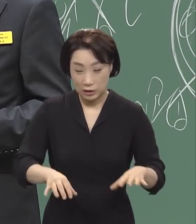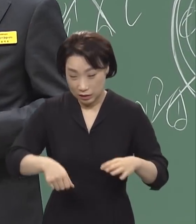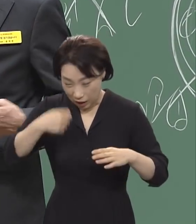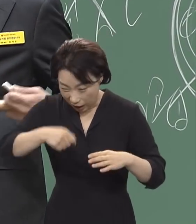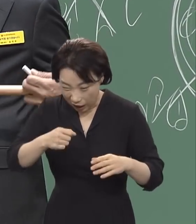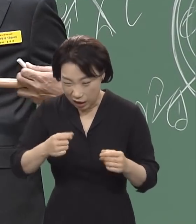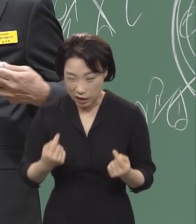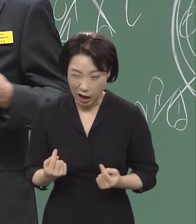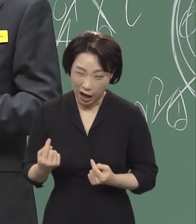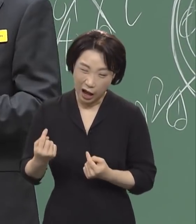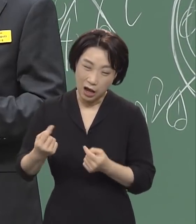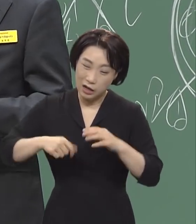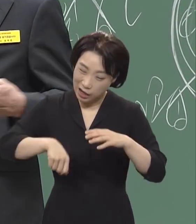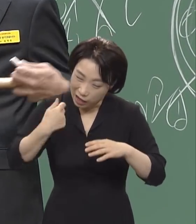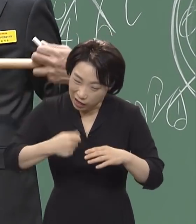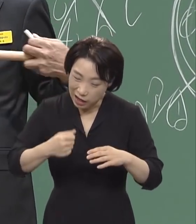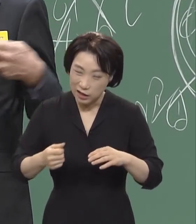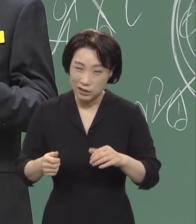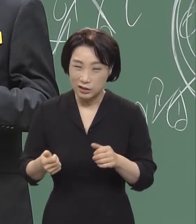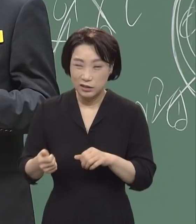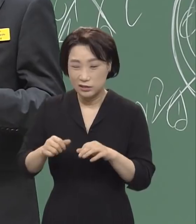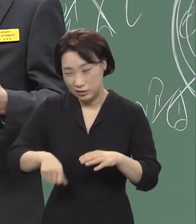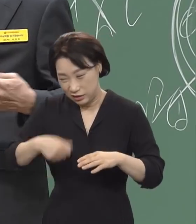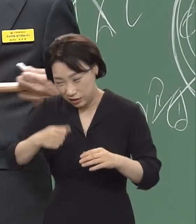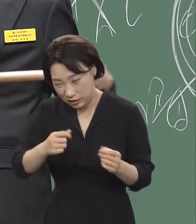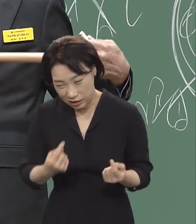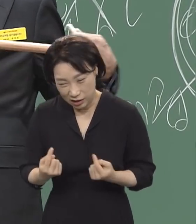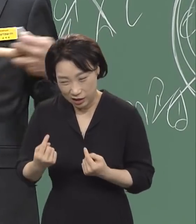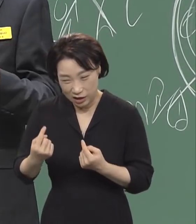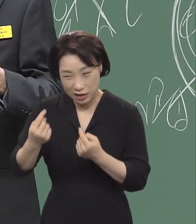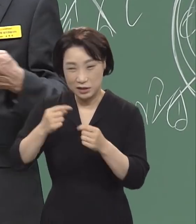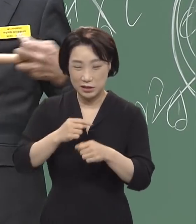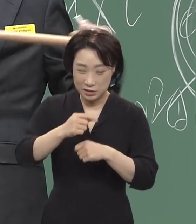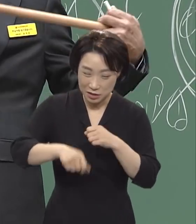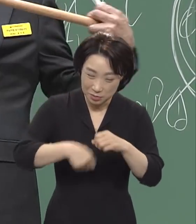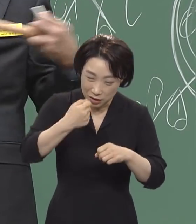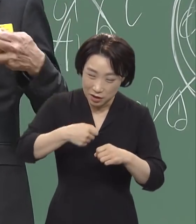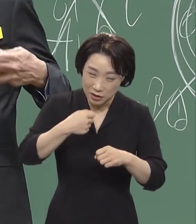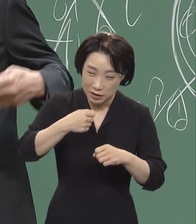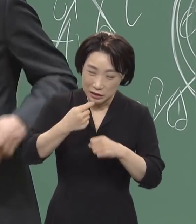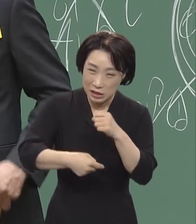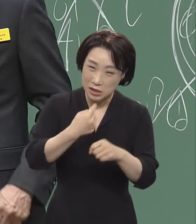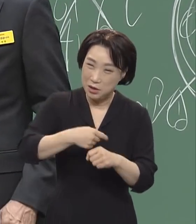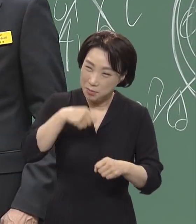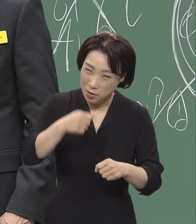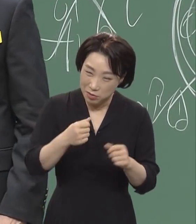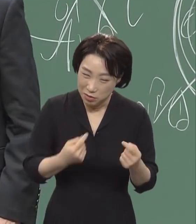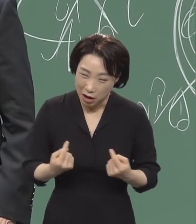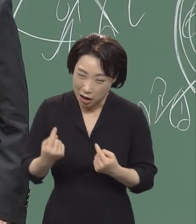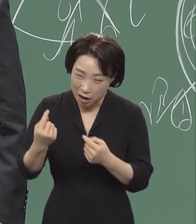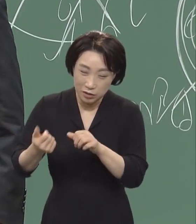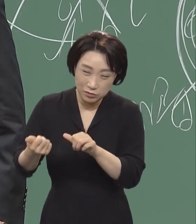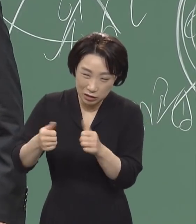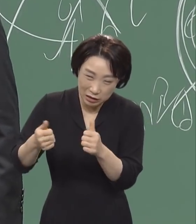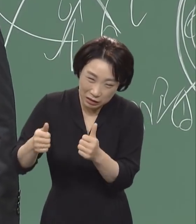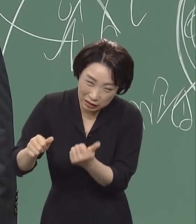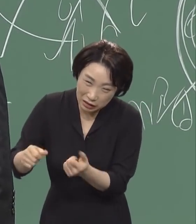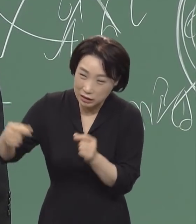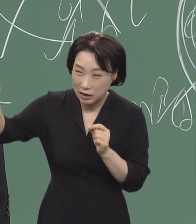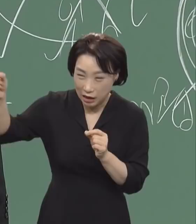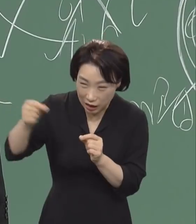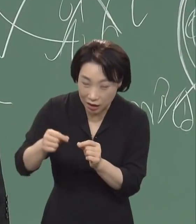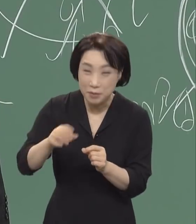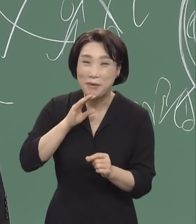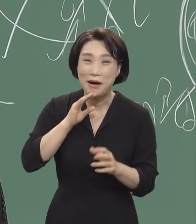먹고 죽어가고 점심 먹고 죽어가고 저녁 먹고 죽어가고 1년 먹고 죽어가고 10년 먹고 죽어가고 인간은 죽기